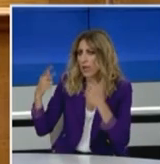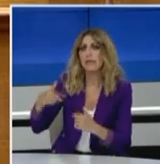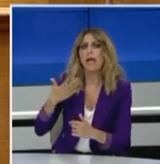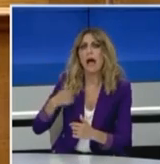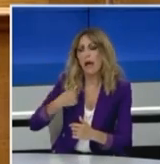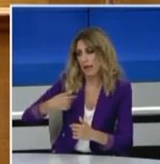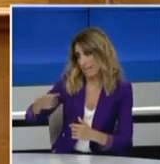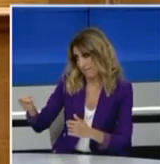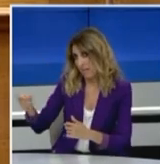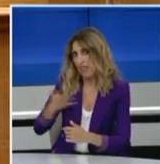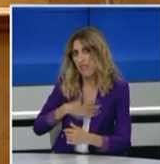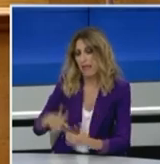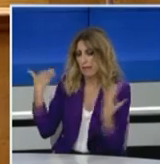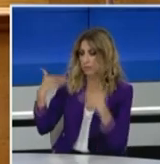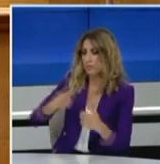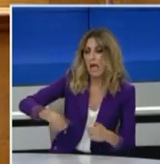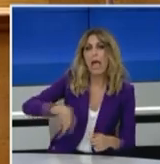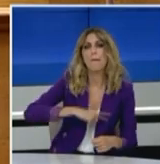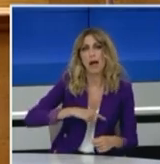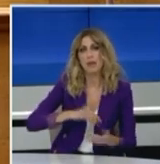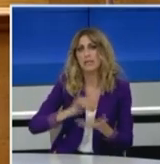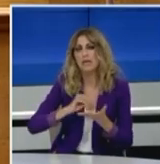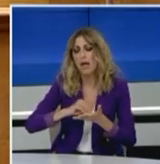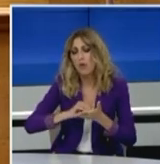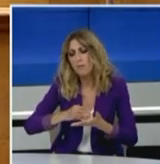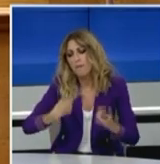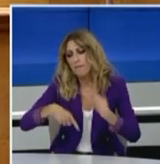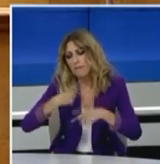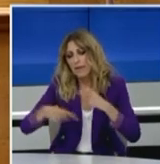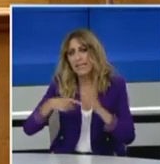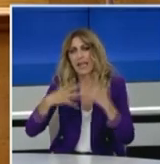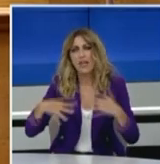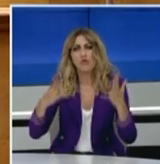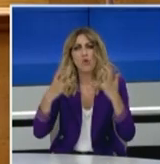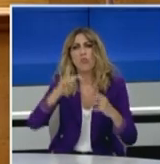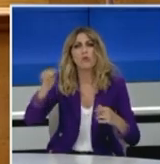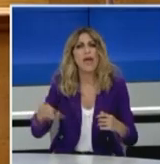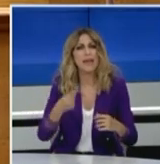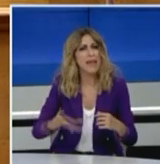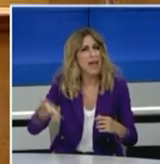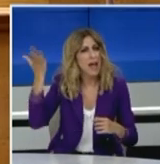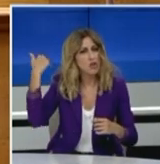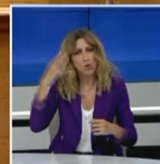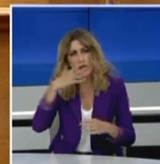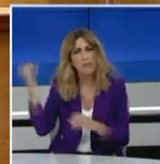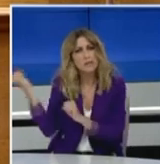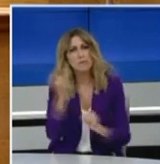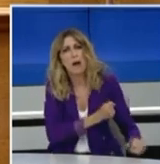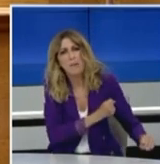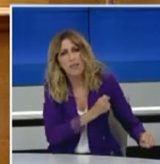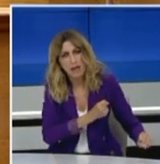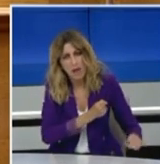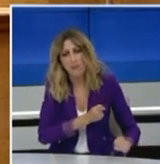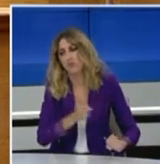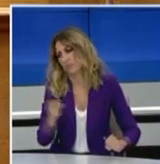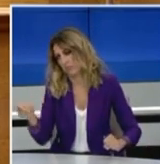πλέον 1989, προκειμένου να εμφανιστεί και με αυτόν τον τρόπο ως η νέα ηφηγένεια της σοσιαλδημοκρατίας του